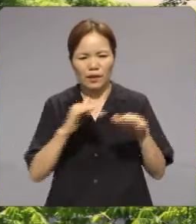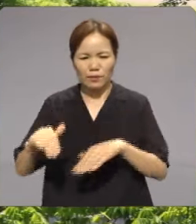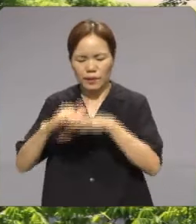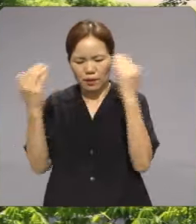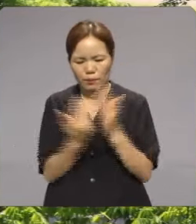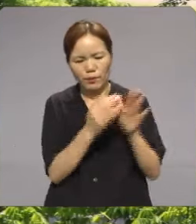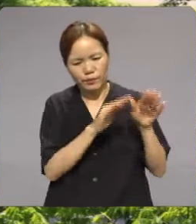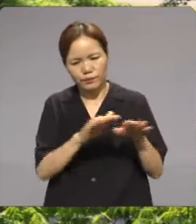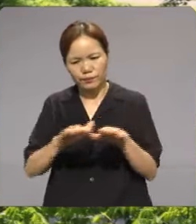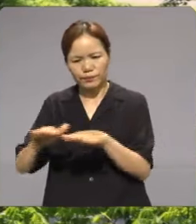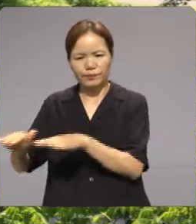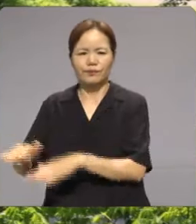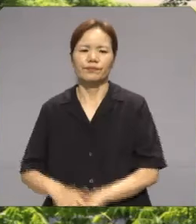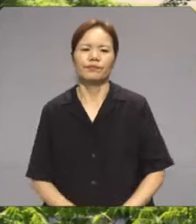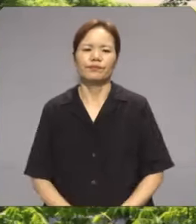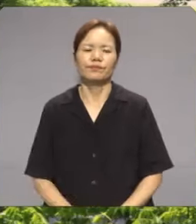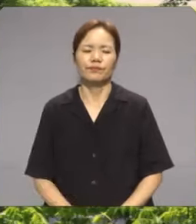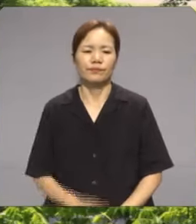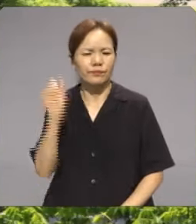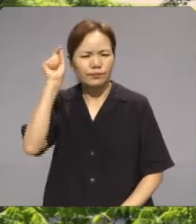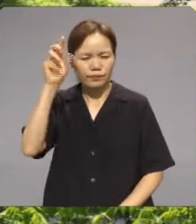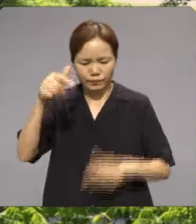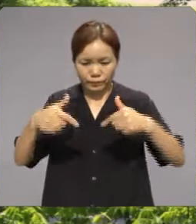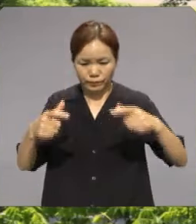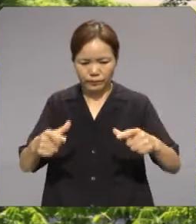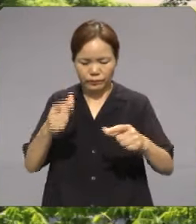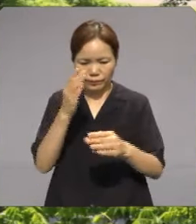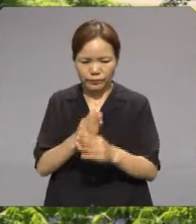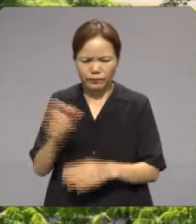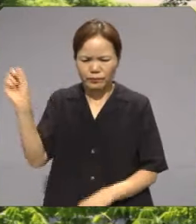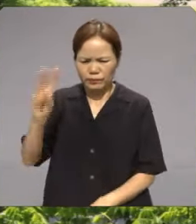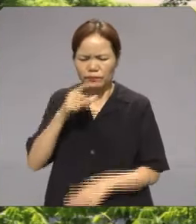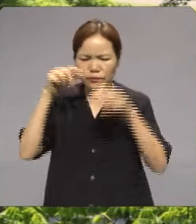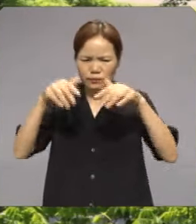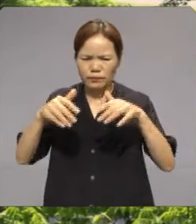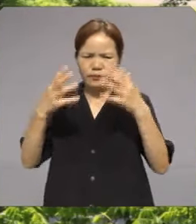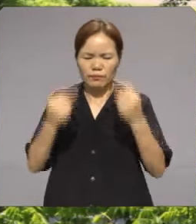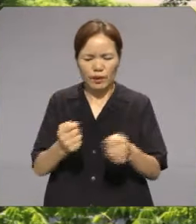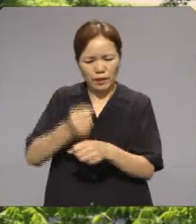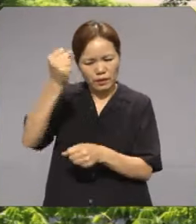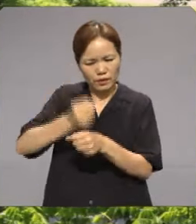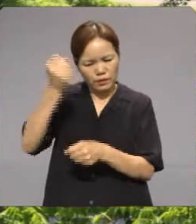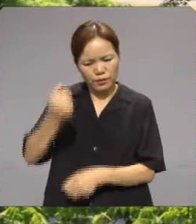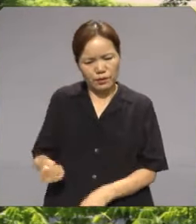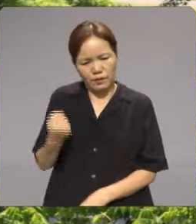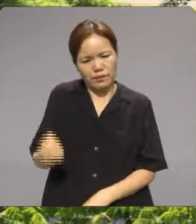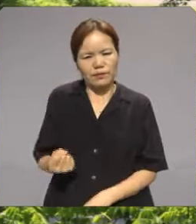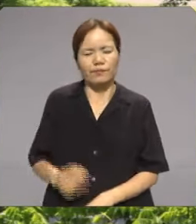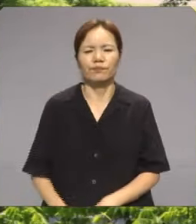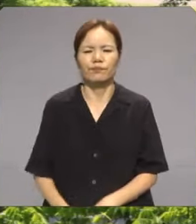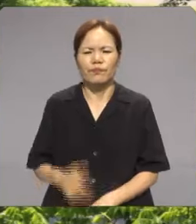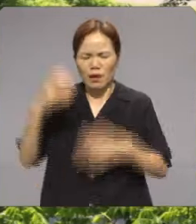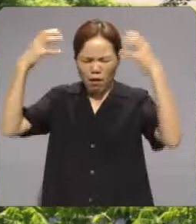잔잔하게 일겠습니다 당분간 서쪽 지역 중심으로 소나기 소식이 잦아서 우산 챙겨 다니시면 좋겠고요